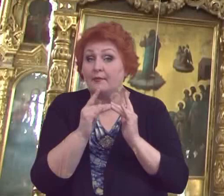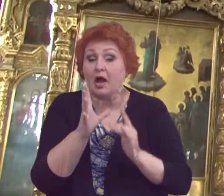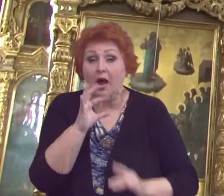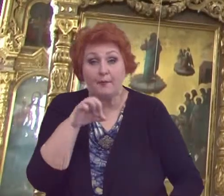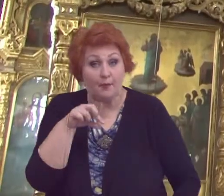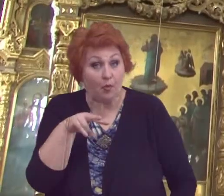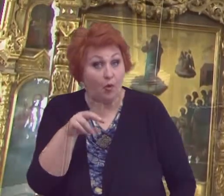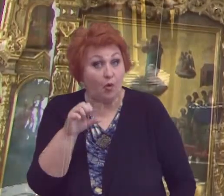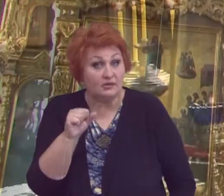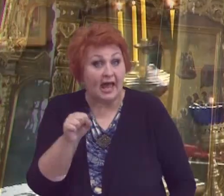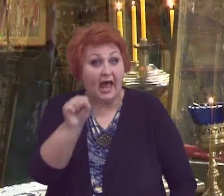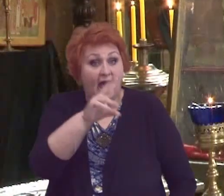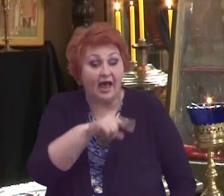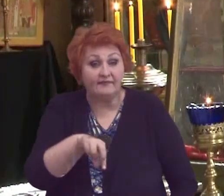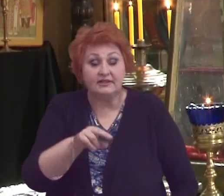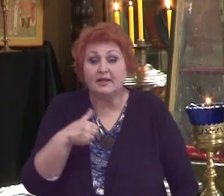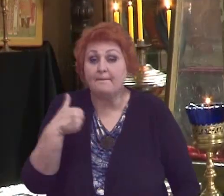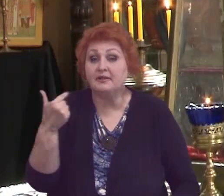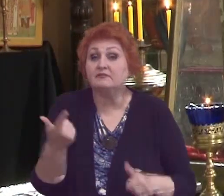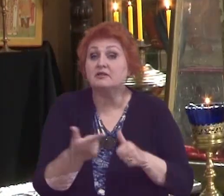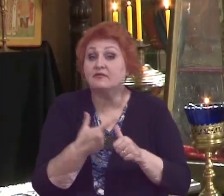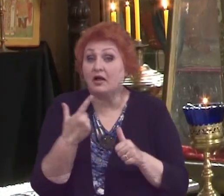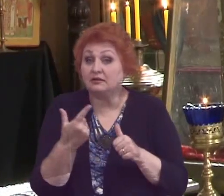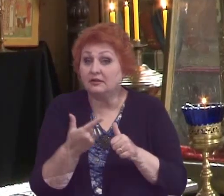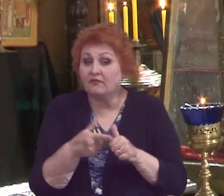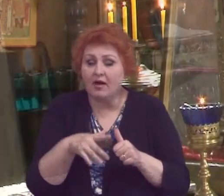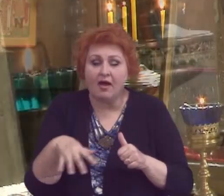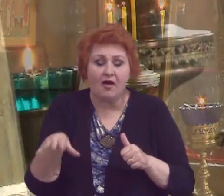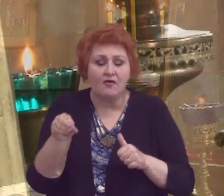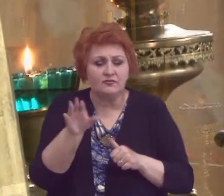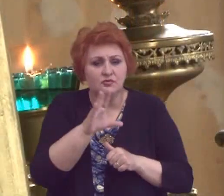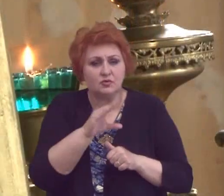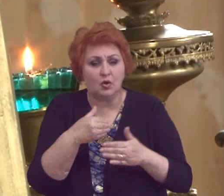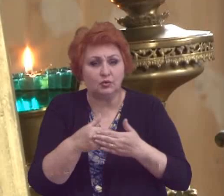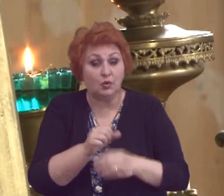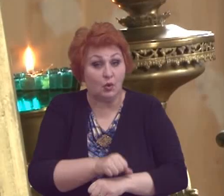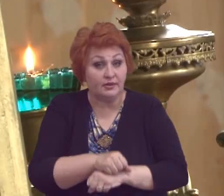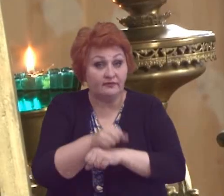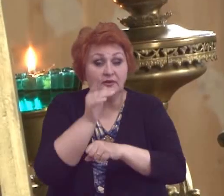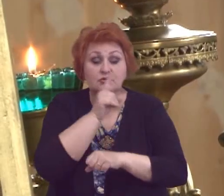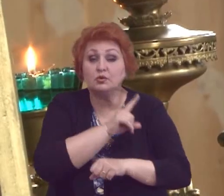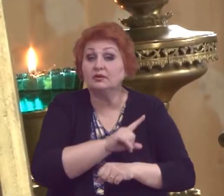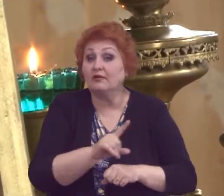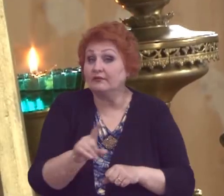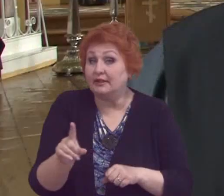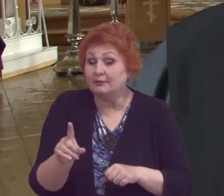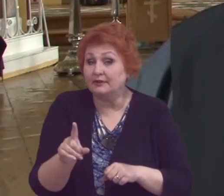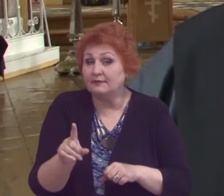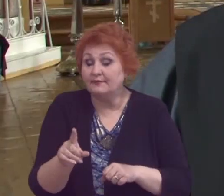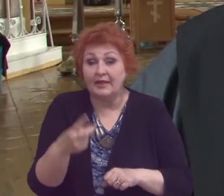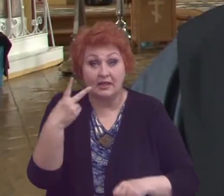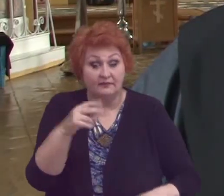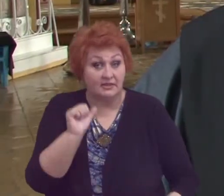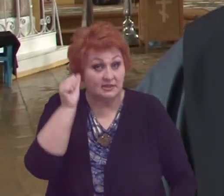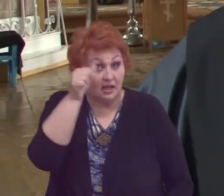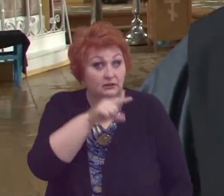святого апостола Андрея Первозванного. Почти вся утварь дореволюционных времен.